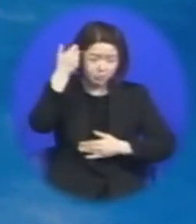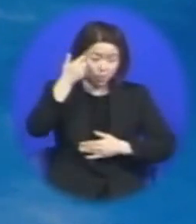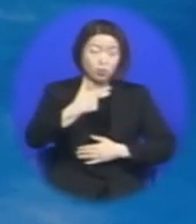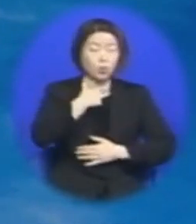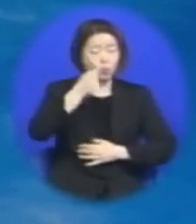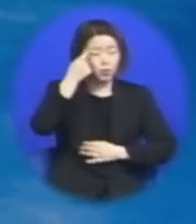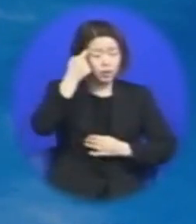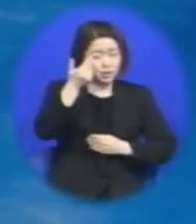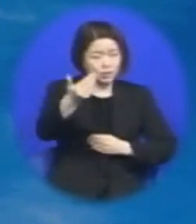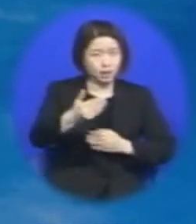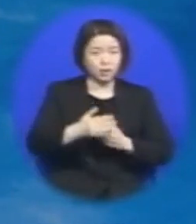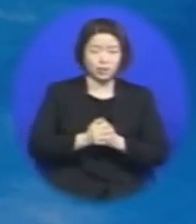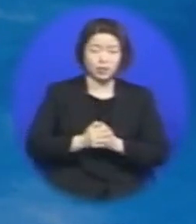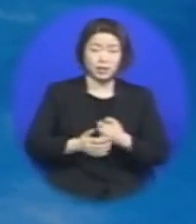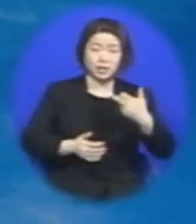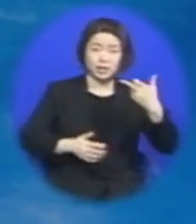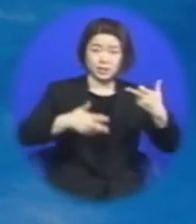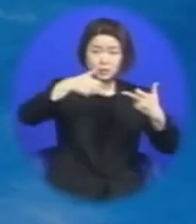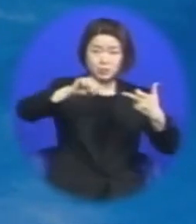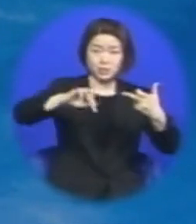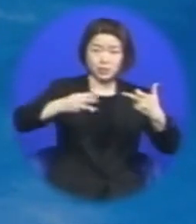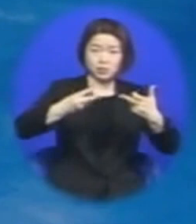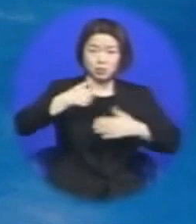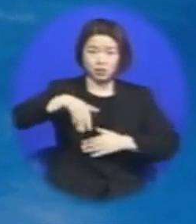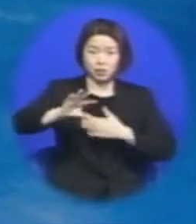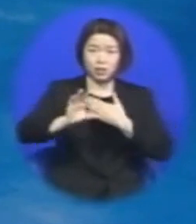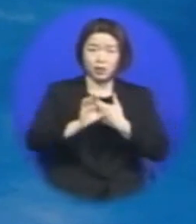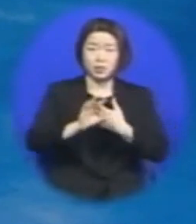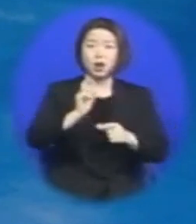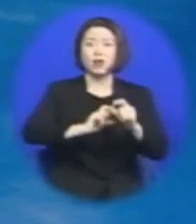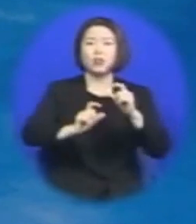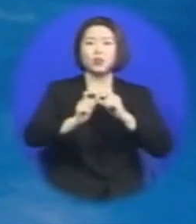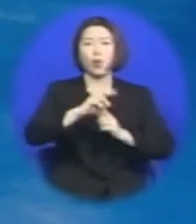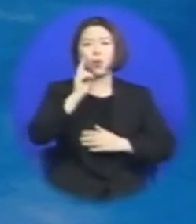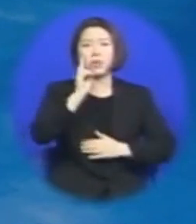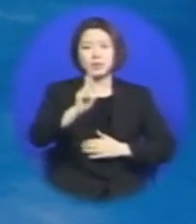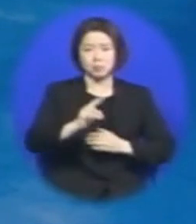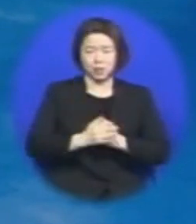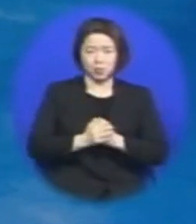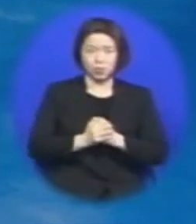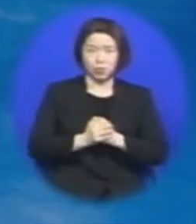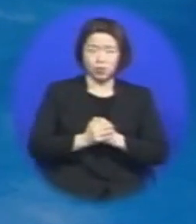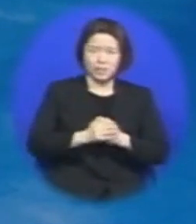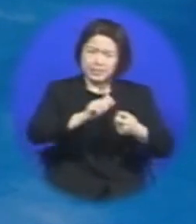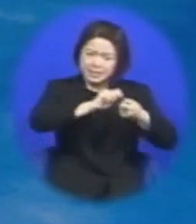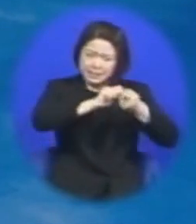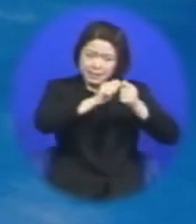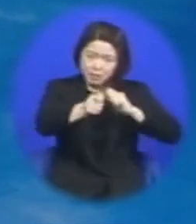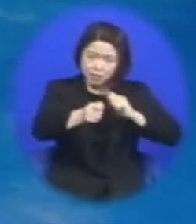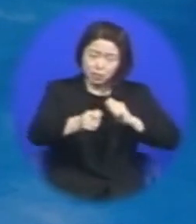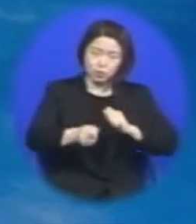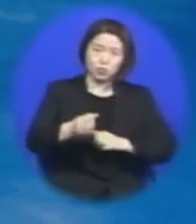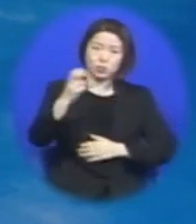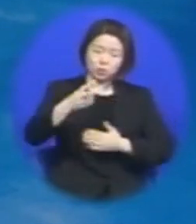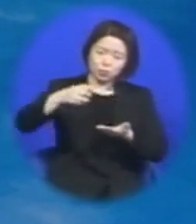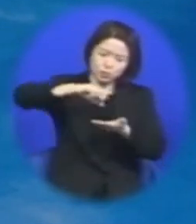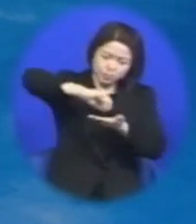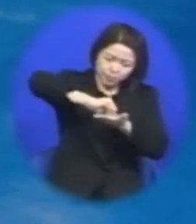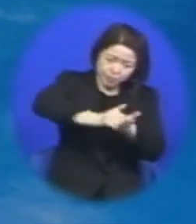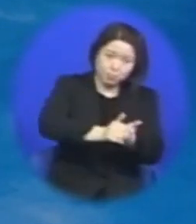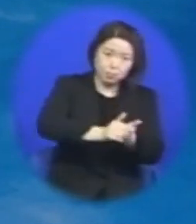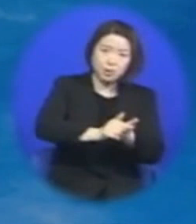원하실까 17절에 가서는 아 조금 더 정도가 심해집니다 찢겨지고 짓밟힌 마음을